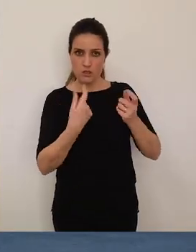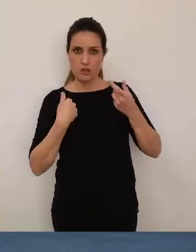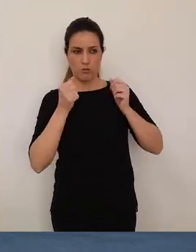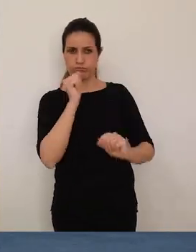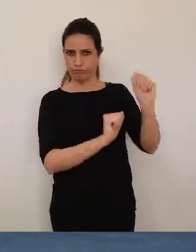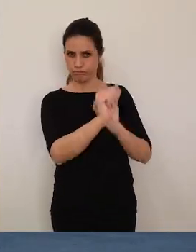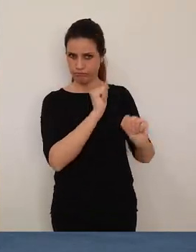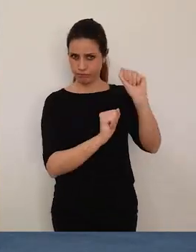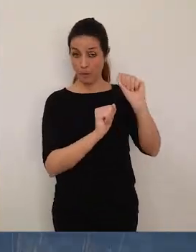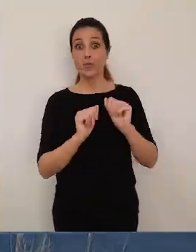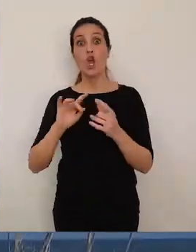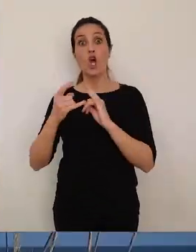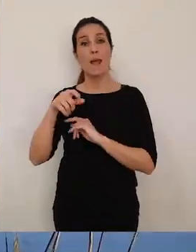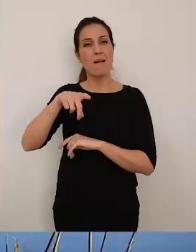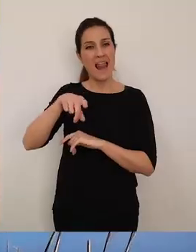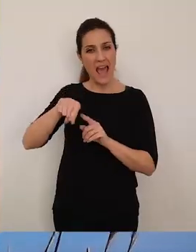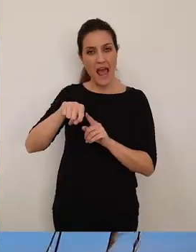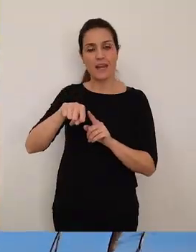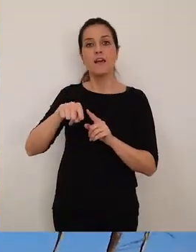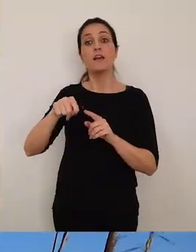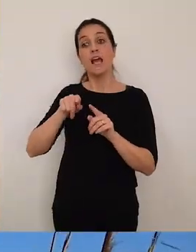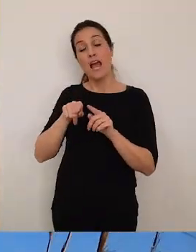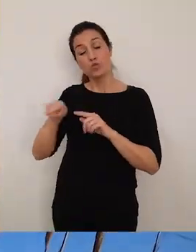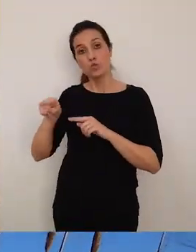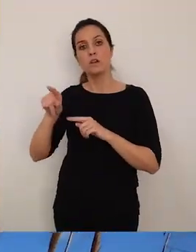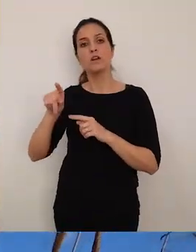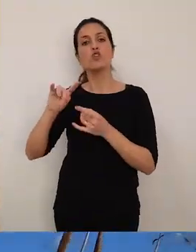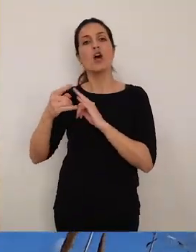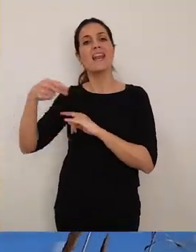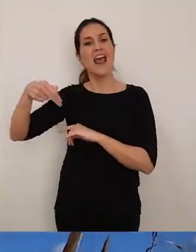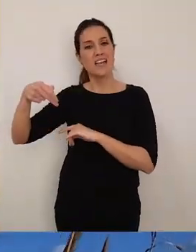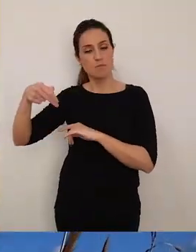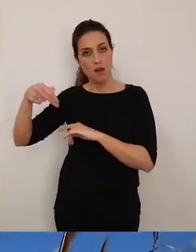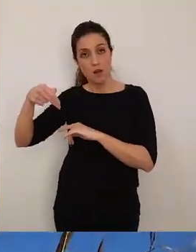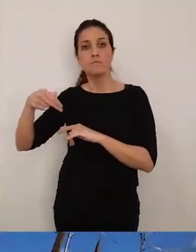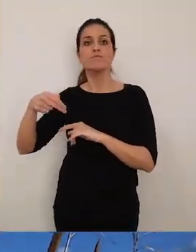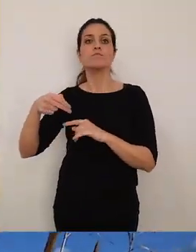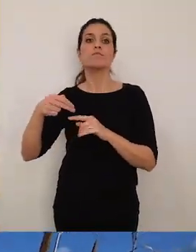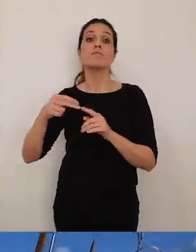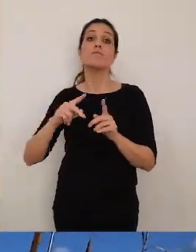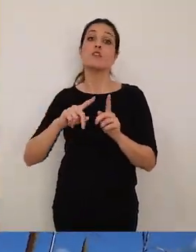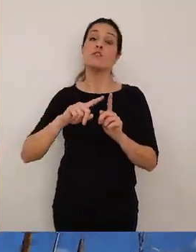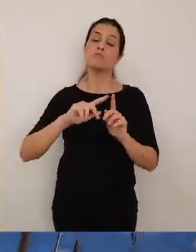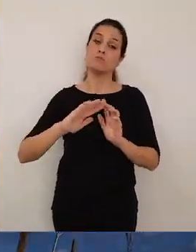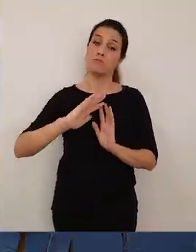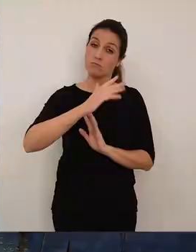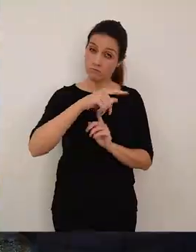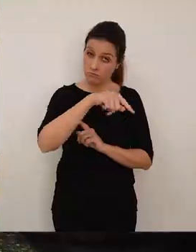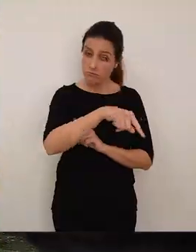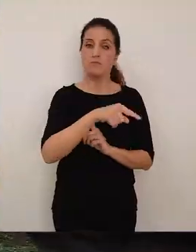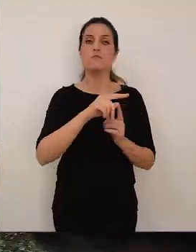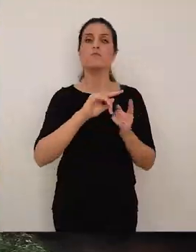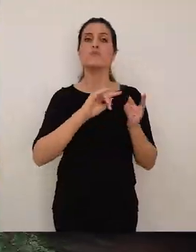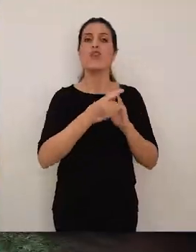Torre Palane comunicava a sud con Torre Nasparo, del comune di Tigiano, e a nord con l'ormai scomparsa Torre del Porto di